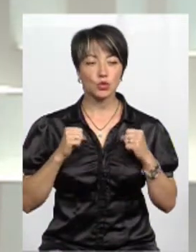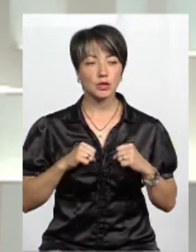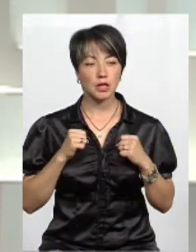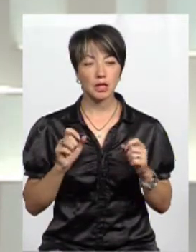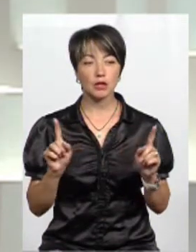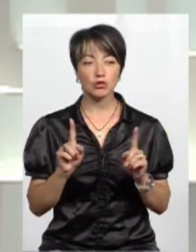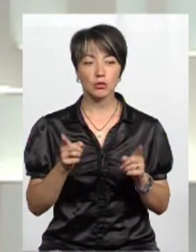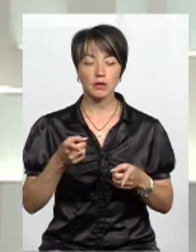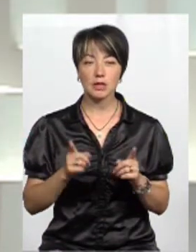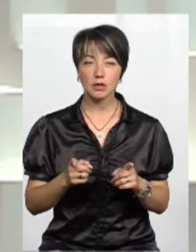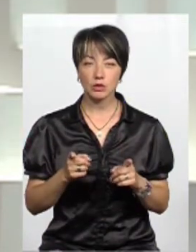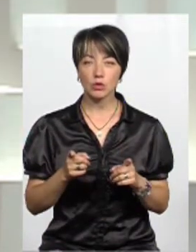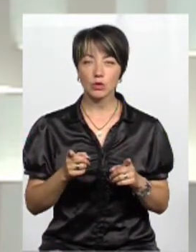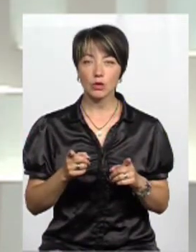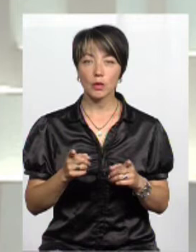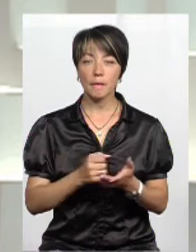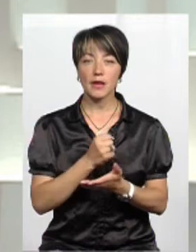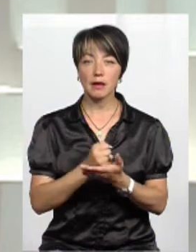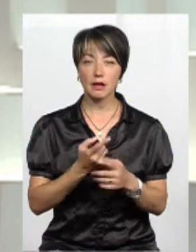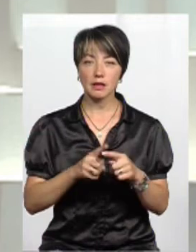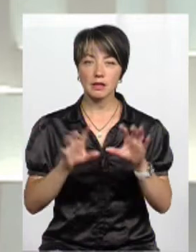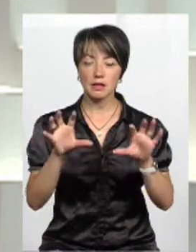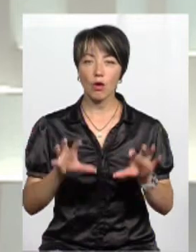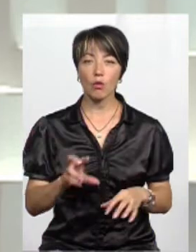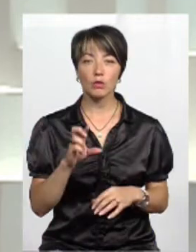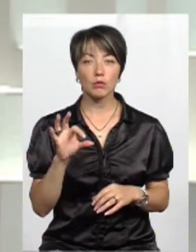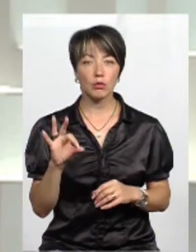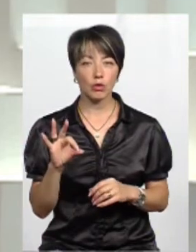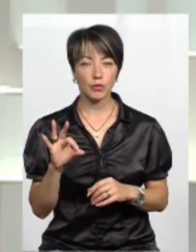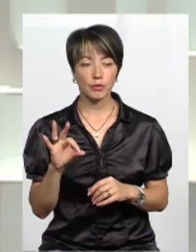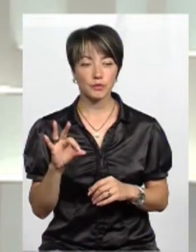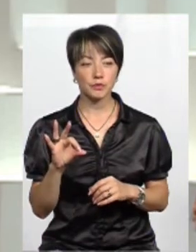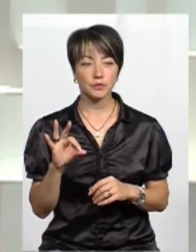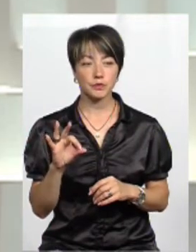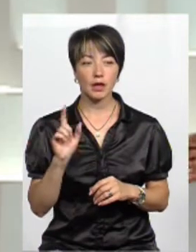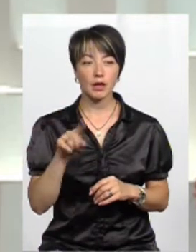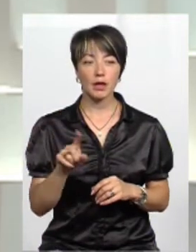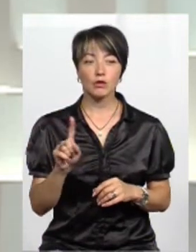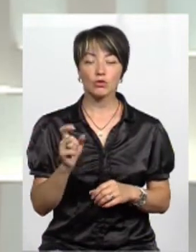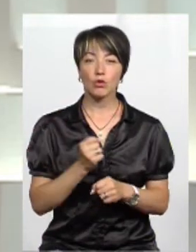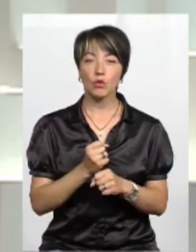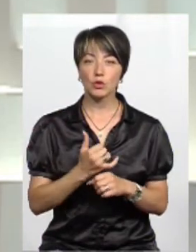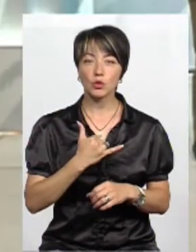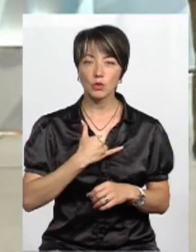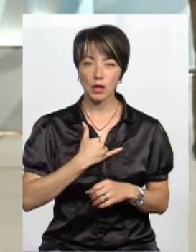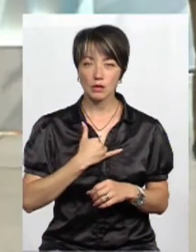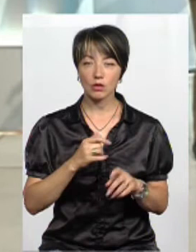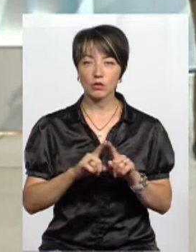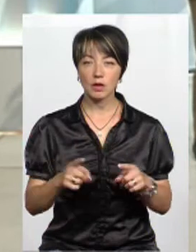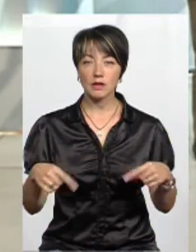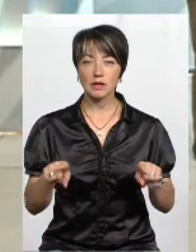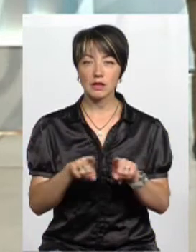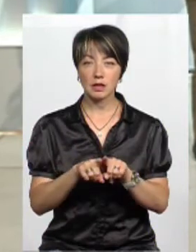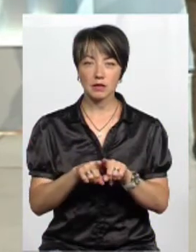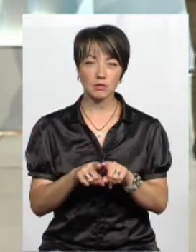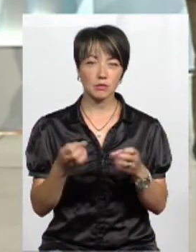зусилля, щоб дійсно напрацювати і прийняти ці закони. Тому що те, що робиться в нас, це особливо з такими